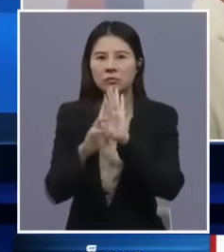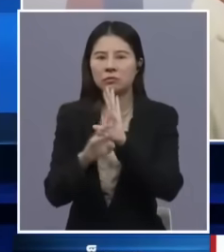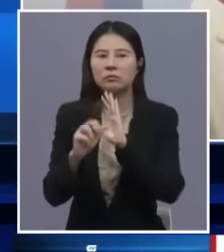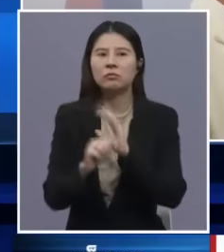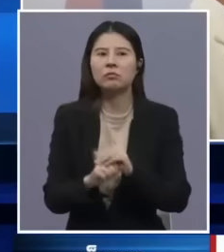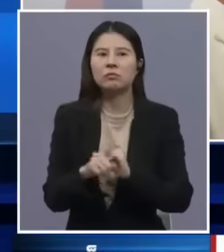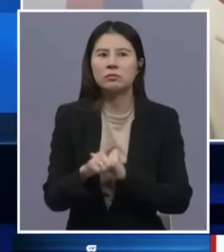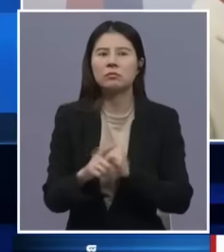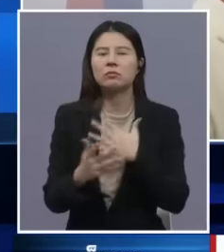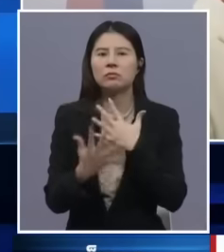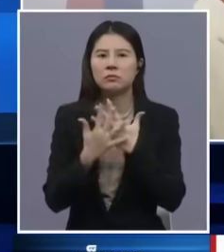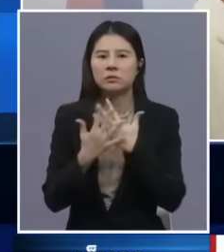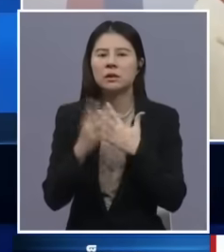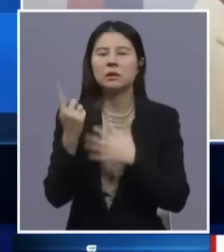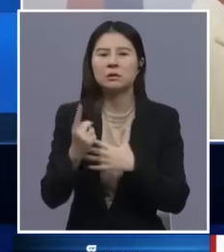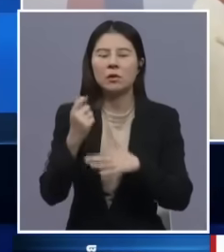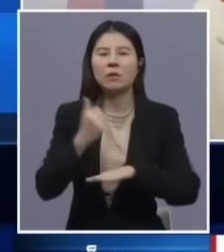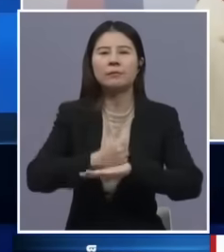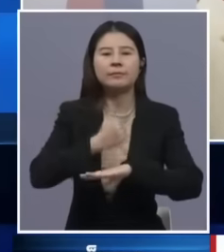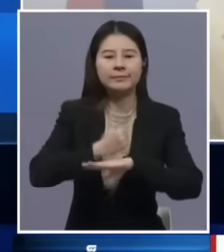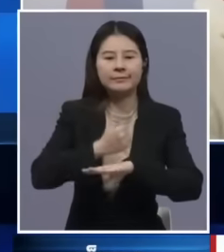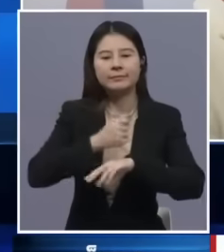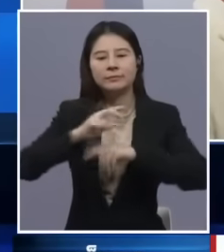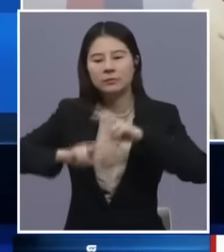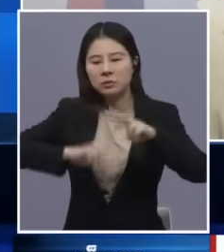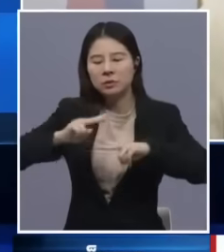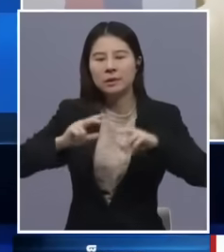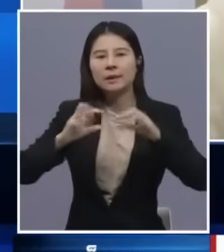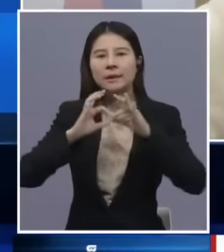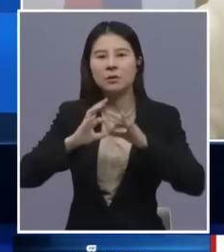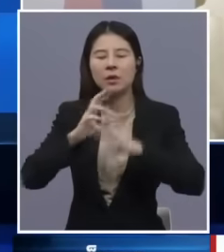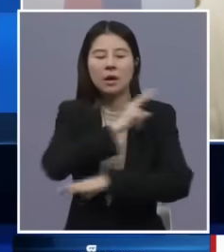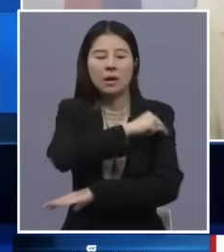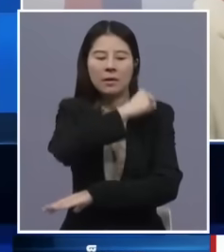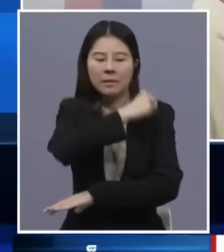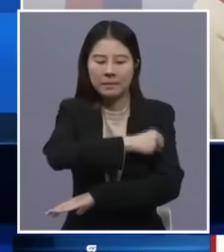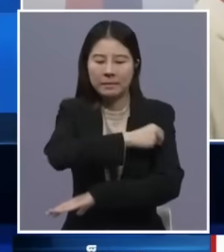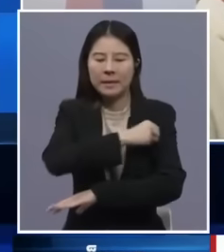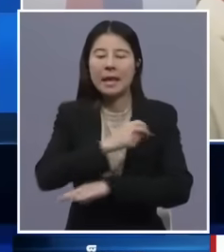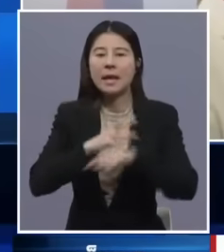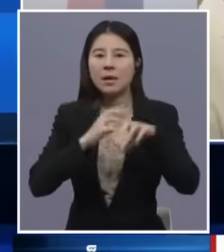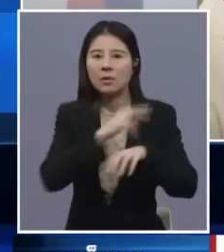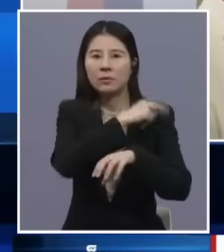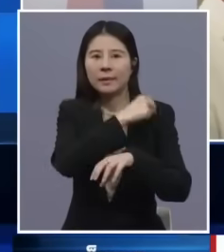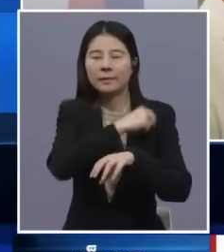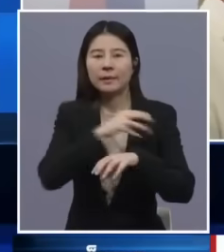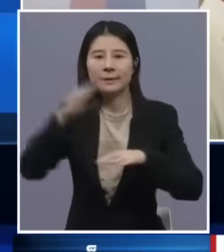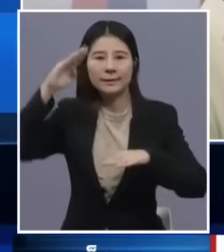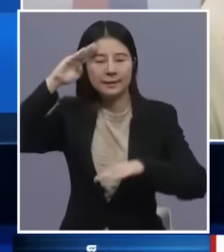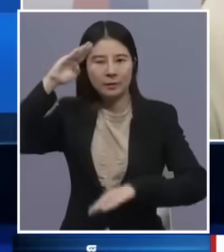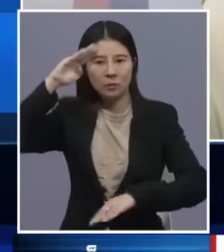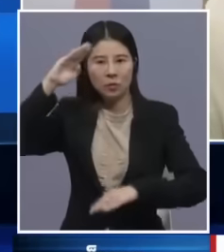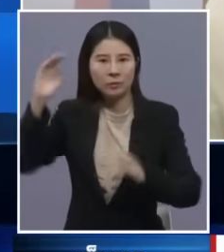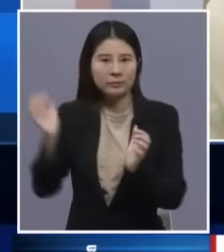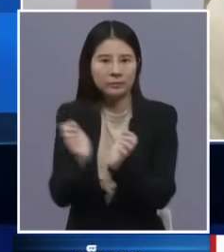อกทางอธิบดีราชทัณฑ์จะต้องพิจารณาความเห็นของแพทย์ผู้ทำการรักษาก็คือแพทย์โรงพยาบาลตำรวจและแพทย์ของราชทั